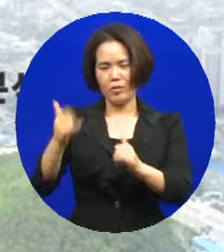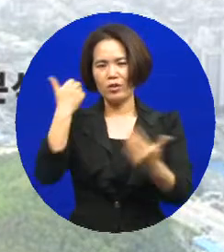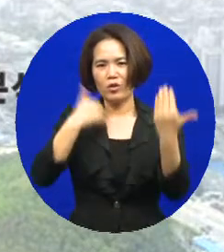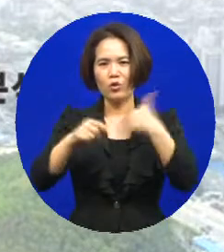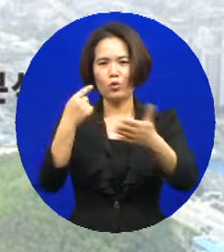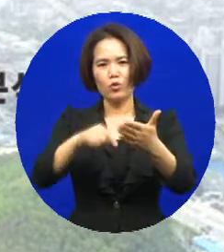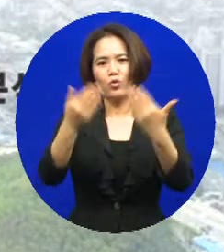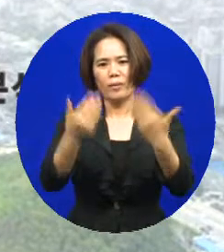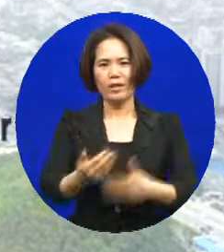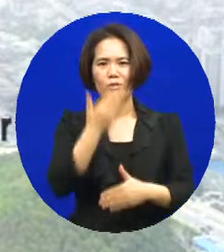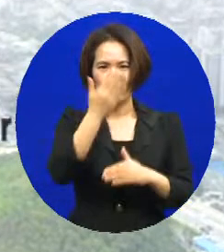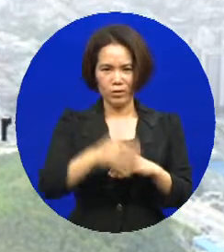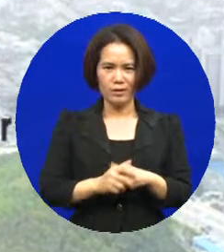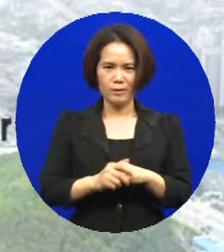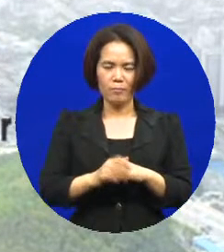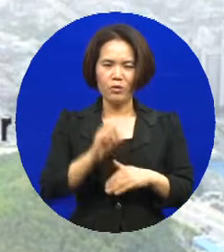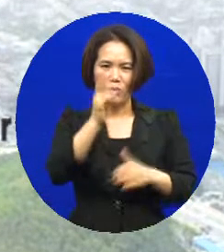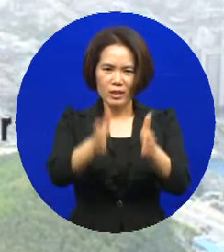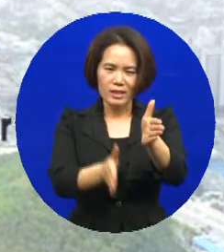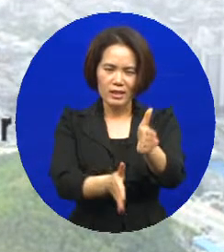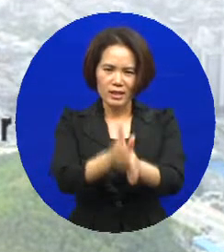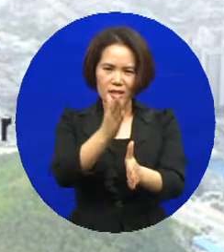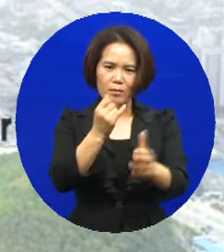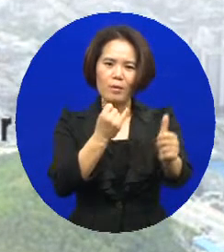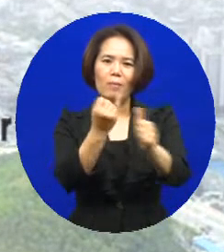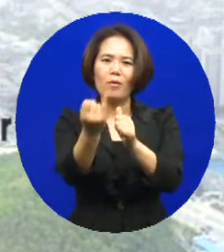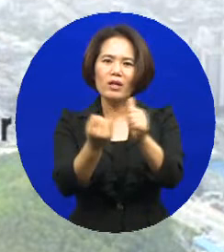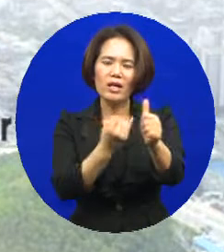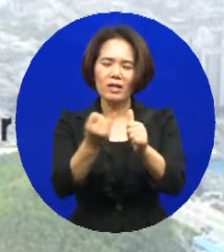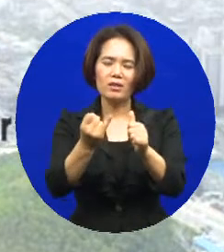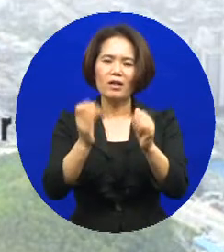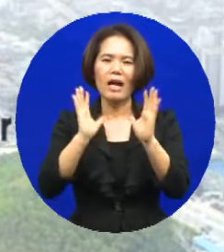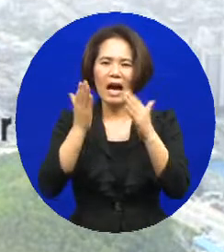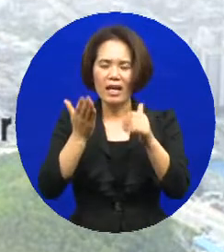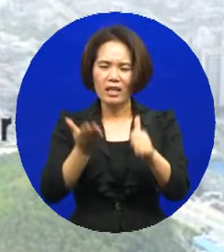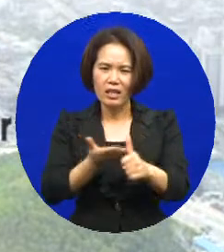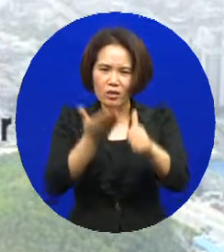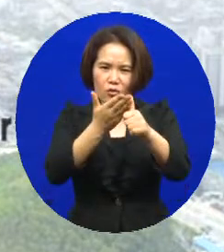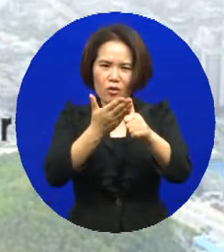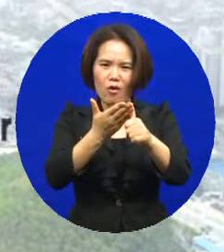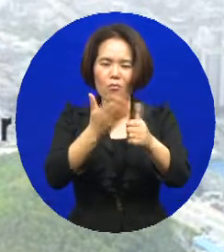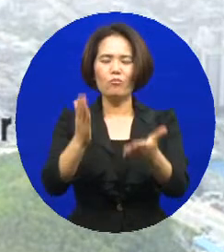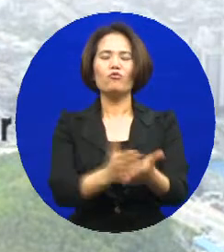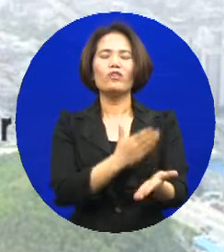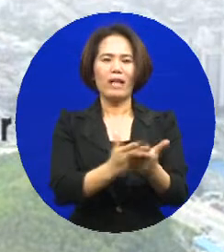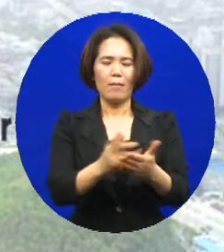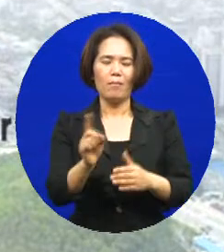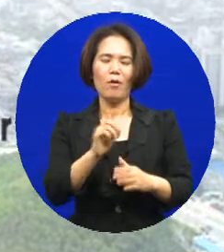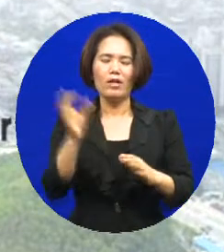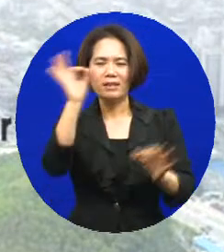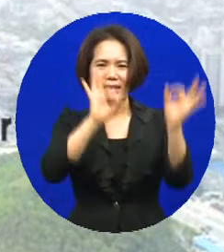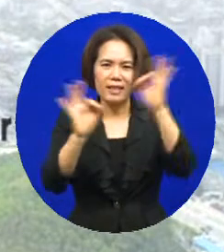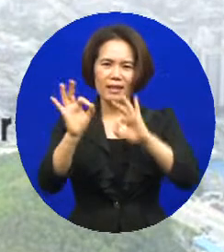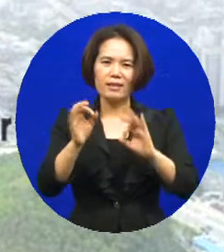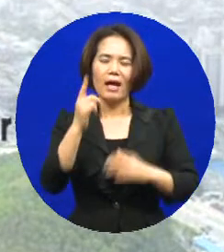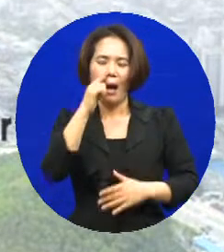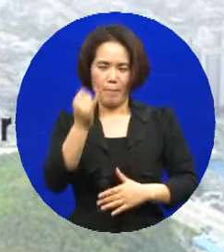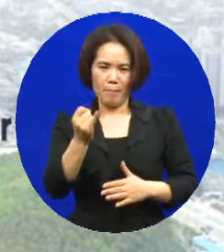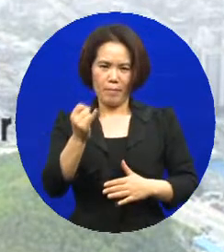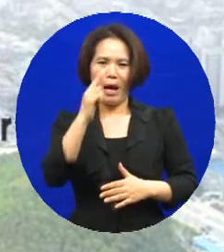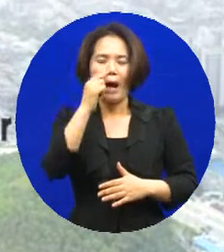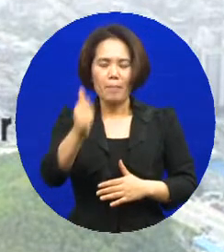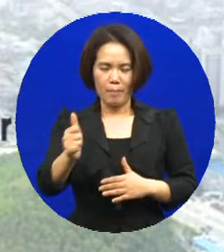교육을 받을 수 있습니다. 용인시는 맞벌이 가정 육아 분담 프로젝트 찾아가는 아빠 놀이 학교를 운영하기로